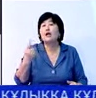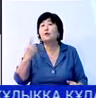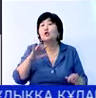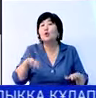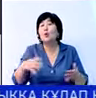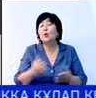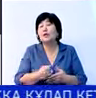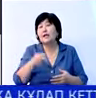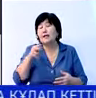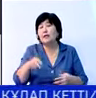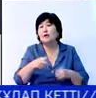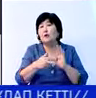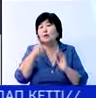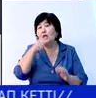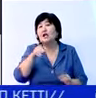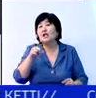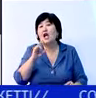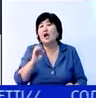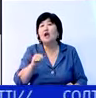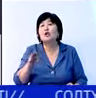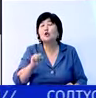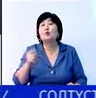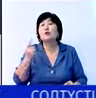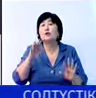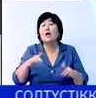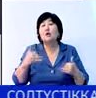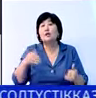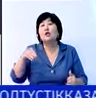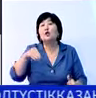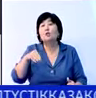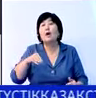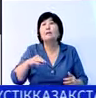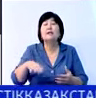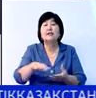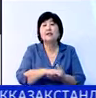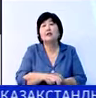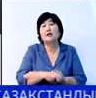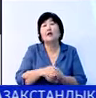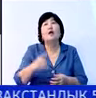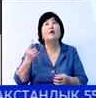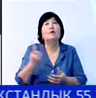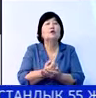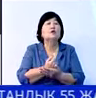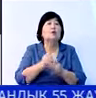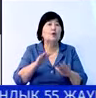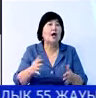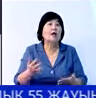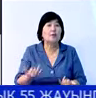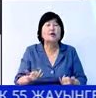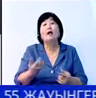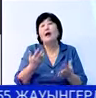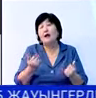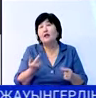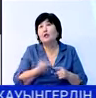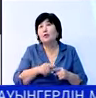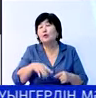орынға, 2018 жылы Жаңажол 1-ші орынға, ал биылғы жылы Тұрмағанбет серіктестігі 3-ші орынға ие болды. Әрине,